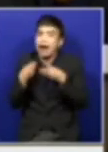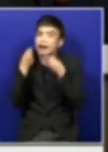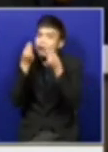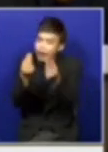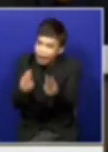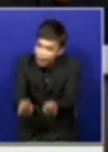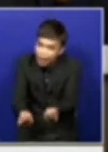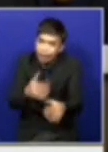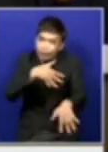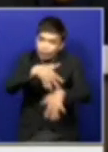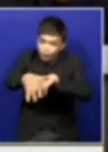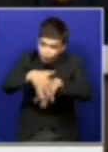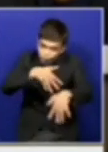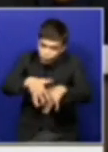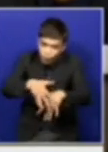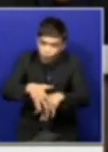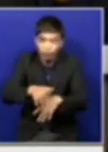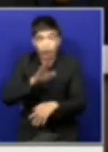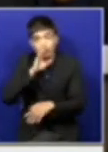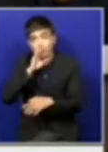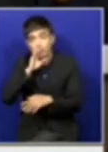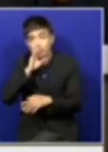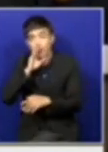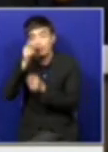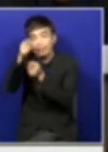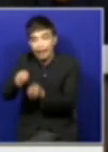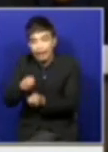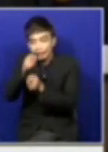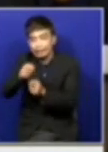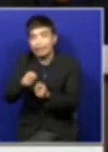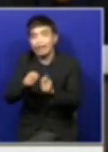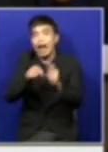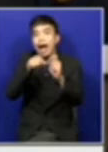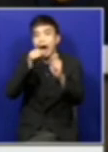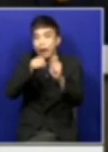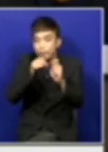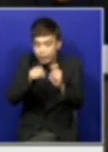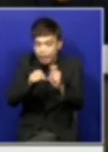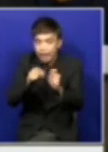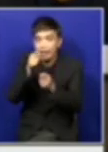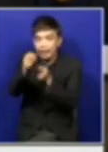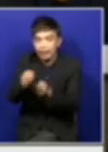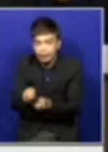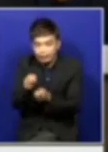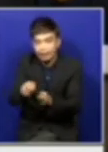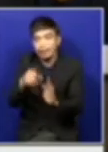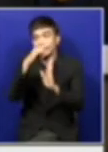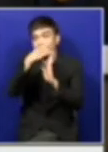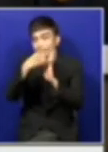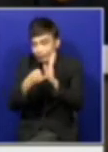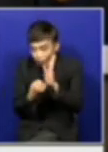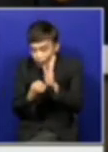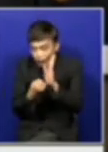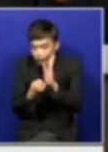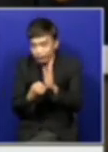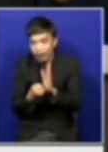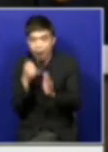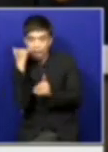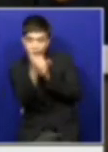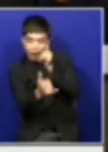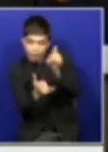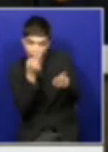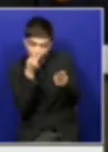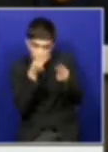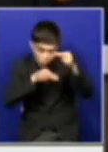ตรอำเภอสำรวจหรือเกษตรจังหวัดหรือกรมพัฒนาที่ดินสำรวจว่าจะแก้ไขปัญหาแหล่งน้ำ